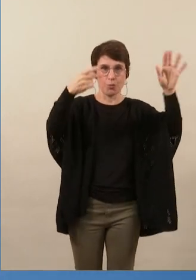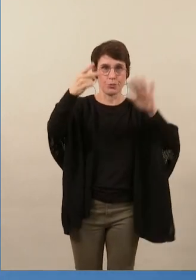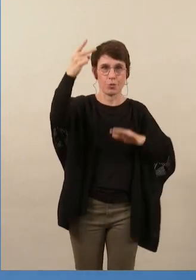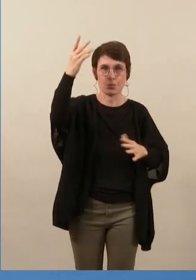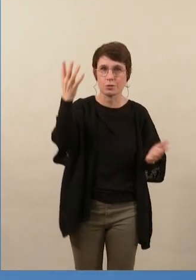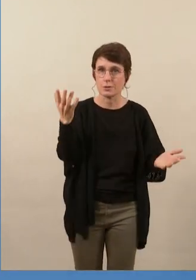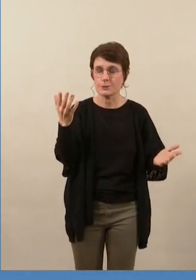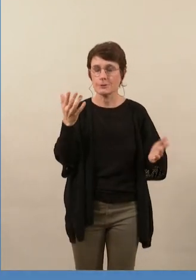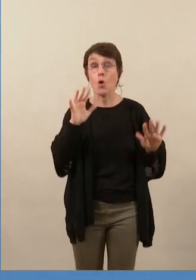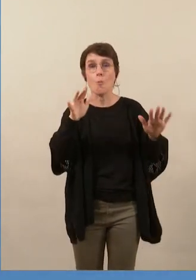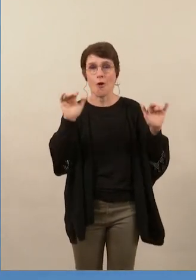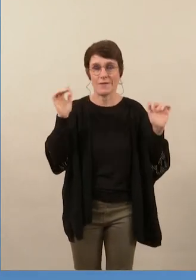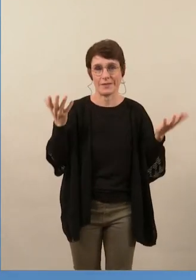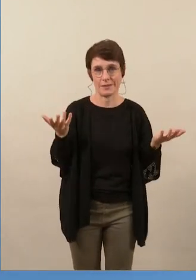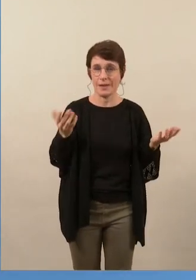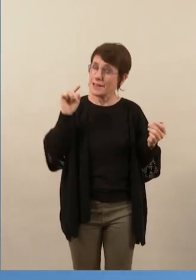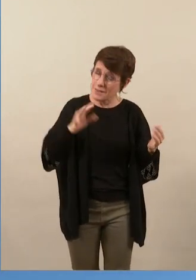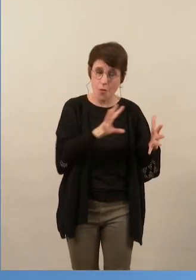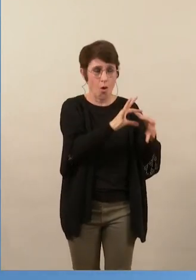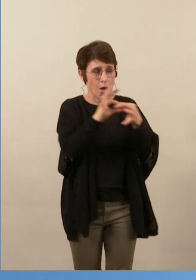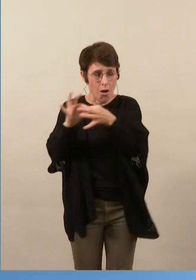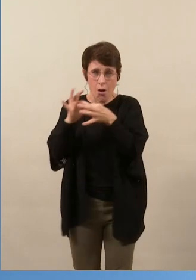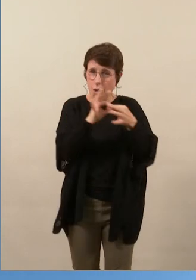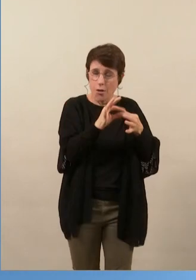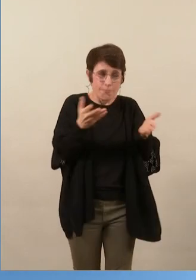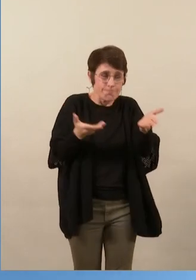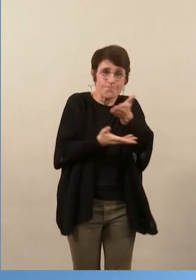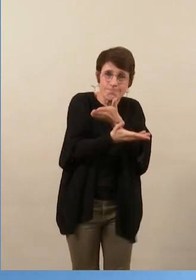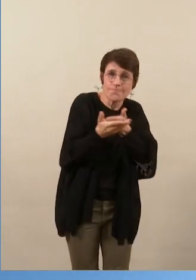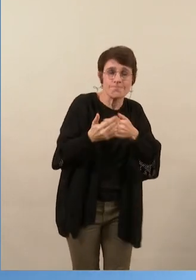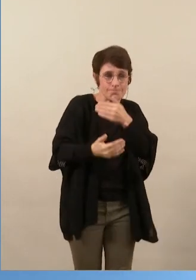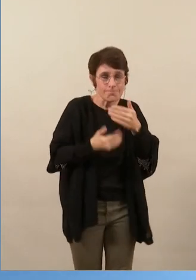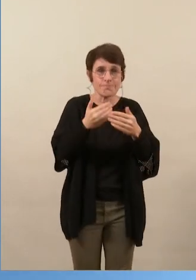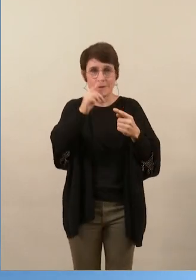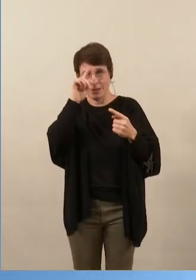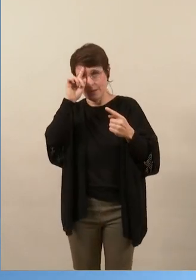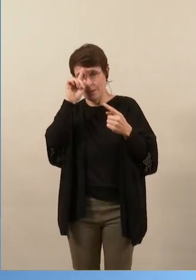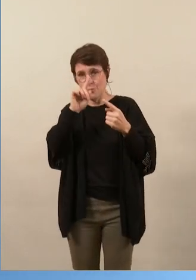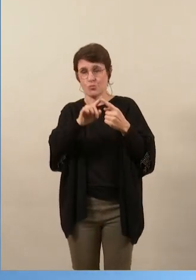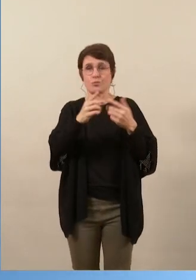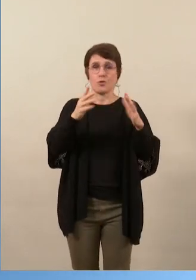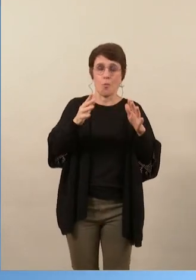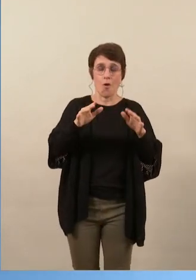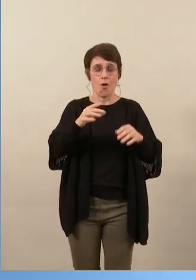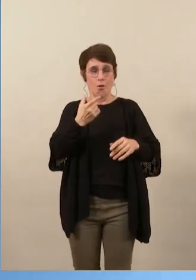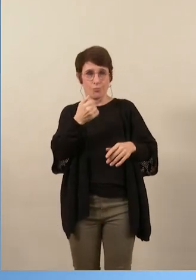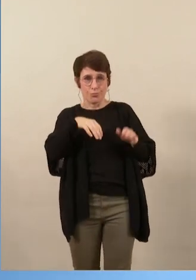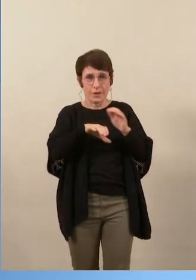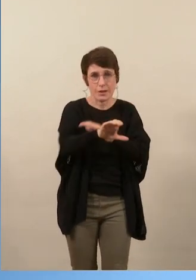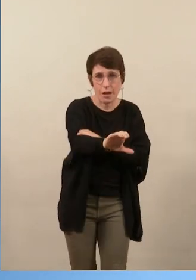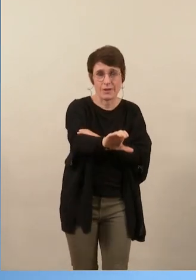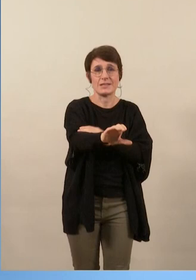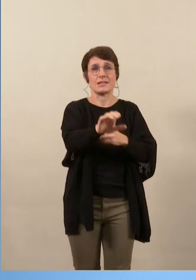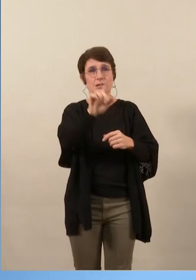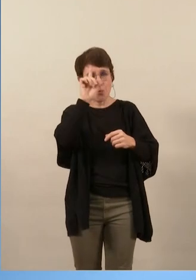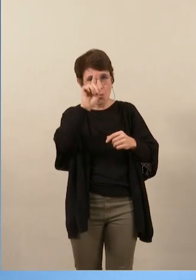pacifiées doivent faciliter et accompagner les investissements de mise aux normes éco-environnemental du